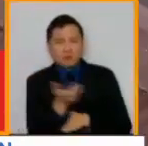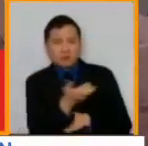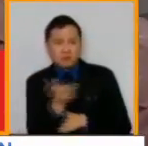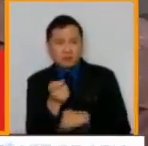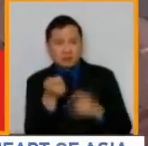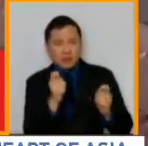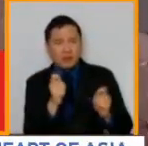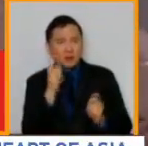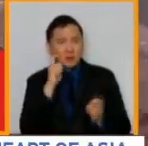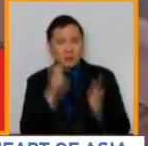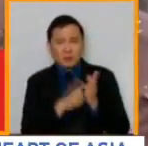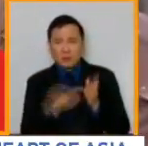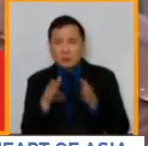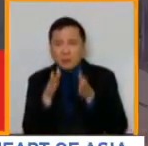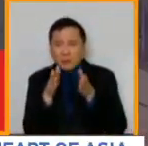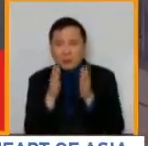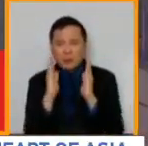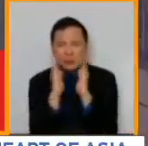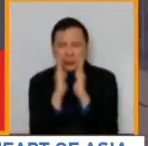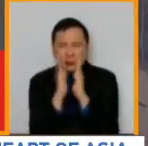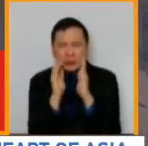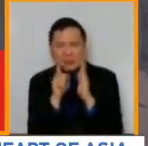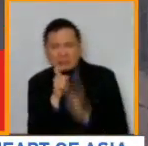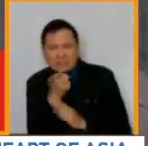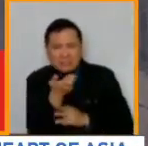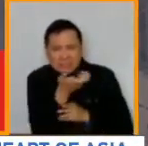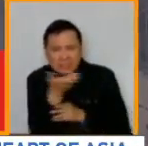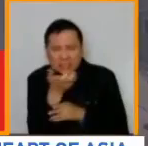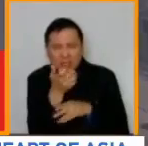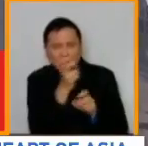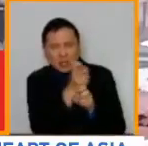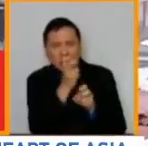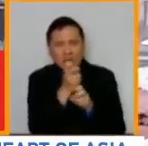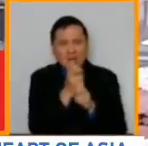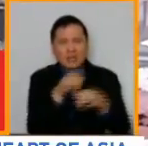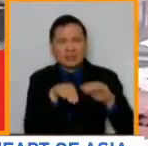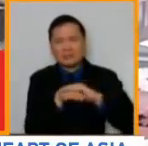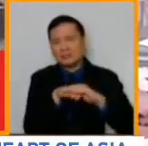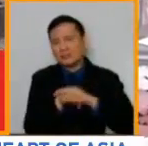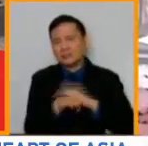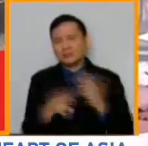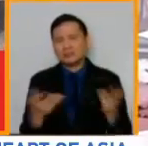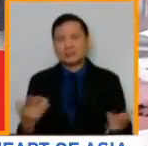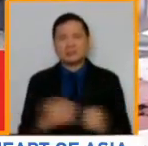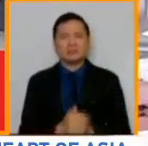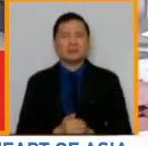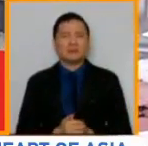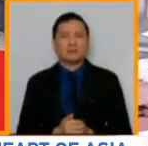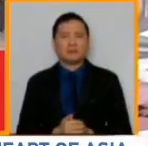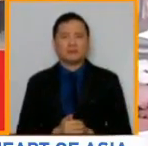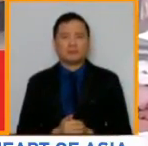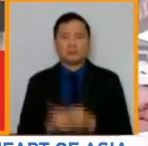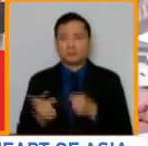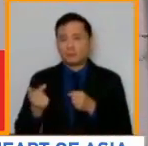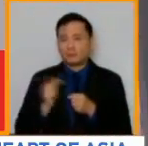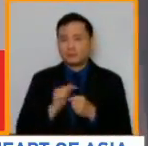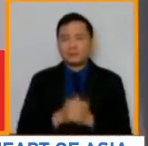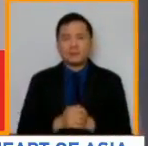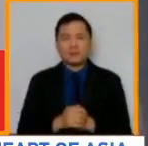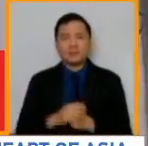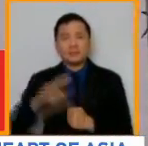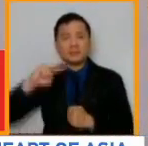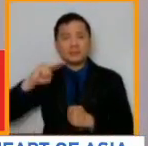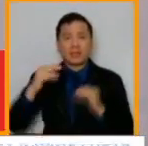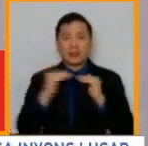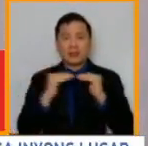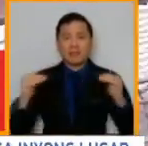po natin. Napakahirap mapenetrate po ng mga bumbero po natin ang area. Umabot sa ikalawang alarma bago ganap na